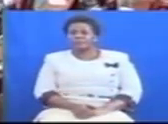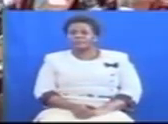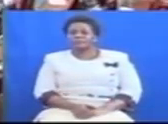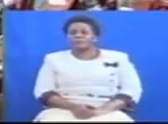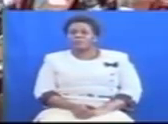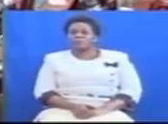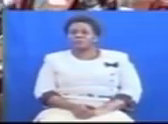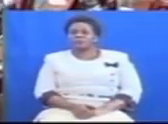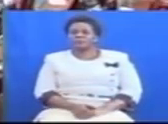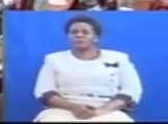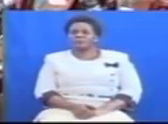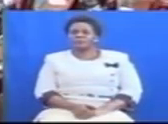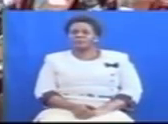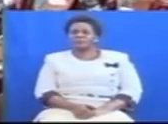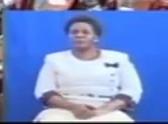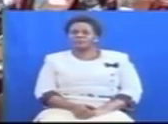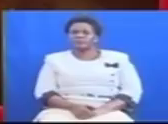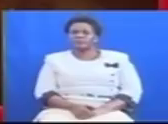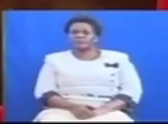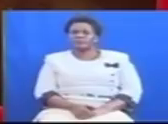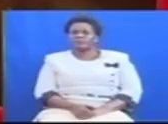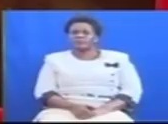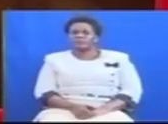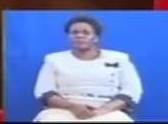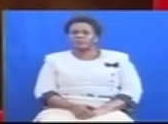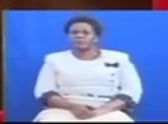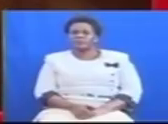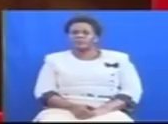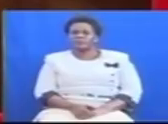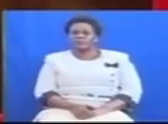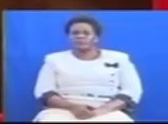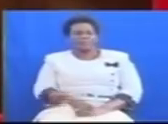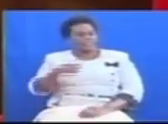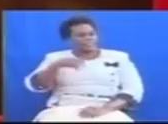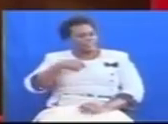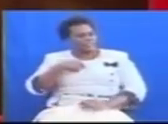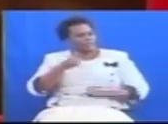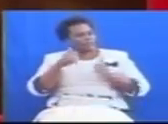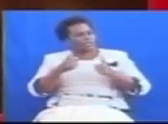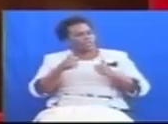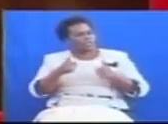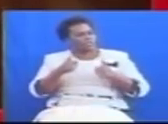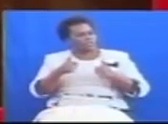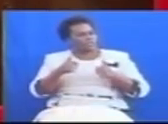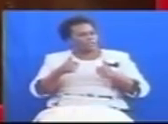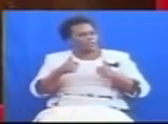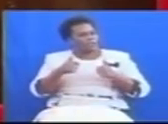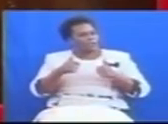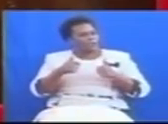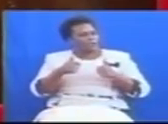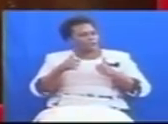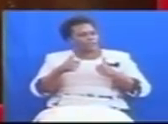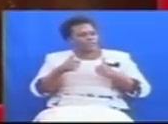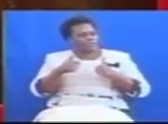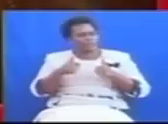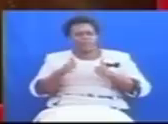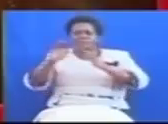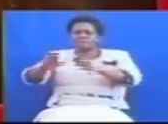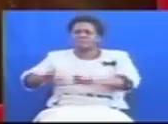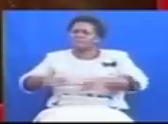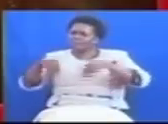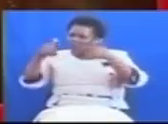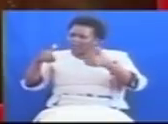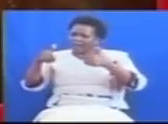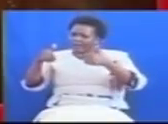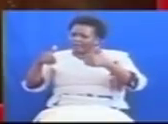kwa kweli haikutazamiwa kwamba Mheshimiwa mbunge atauliza ni zipi faida za kuwepo muungano, kwa sababu hata yeye